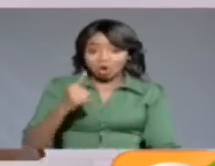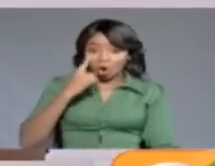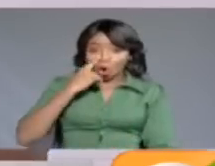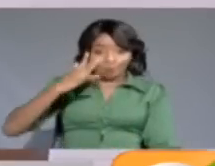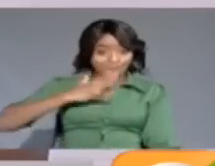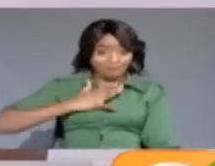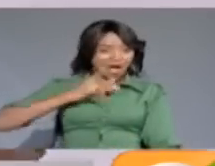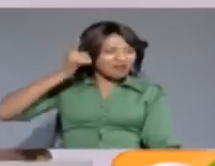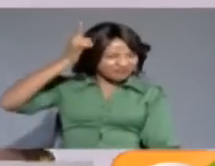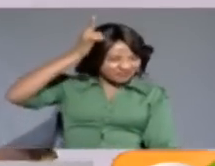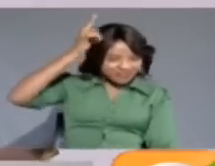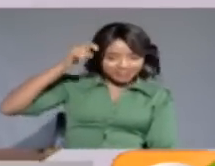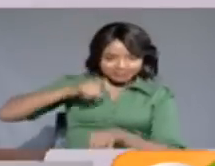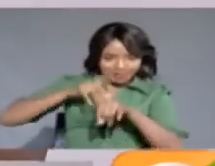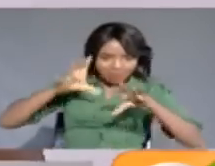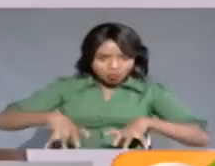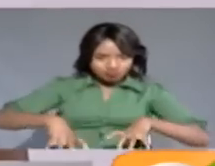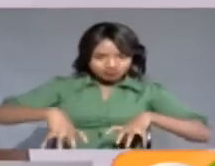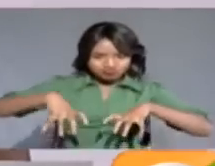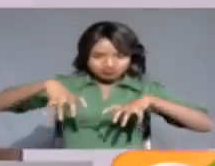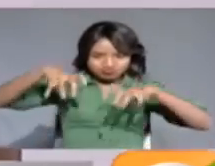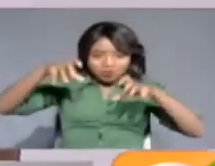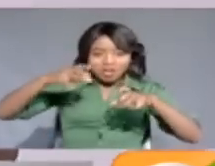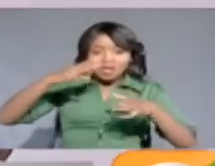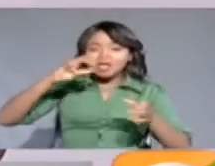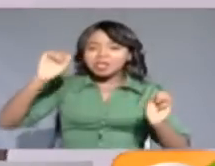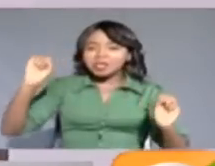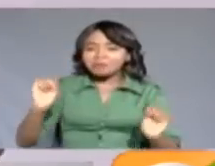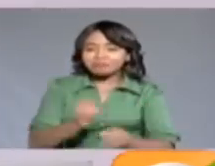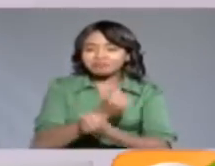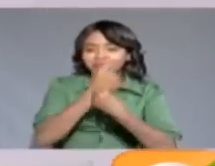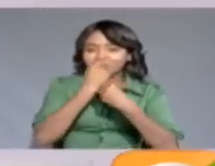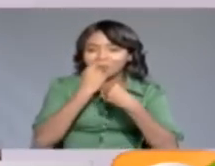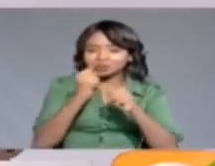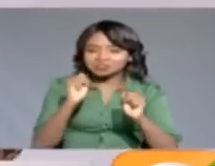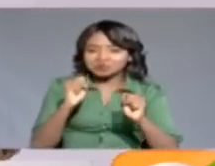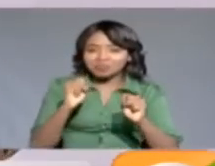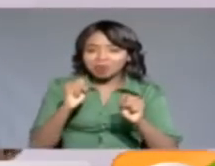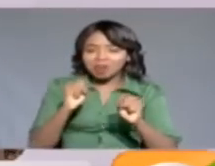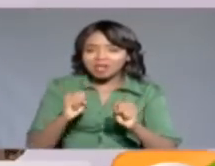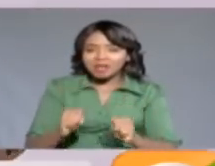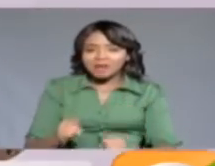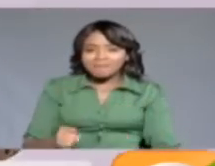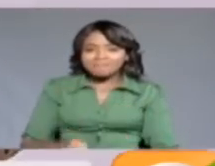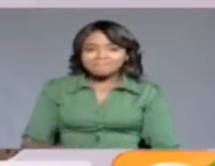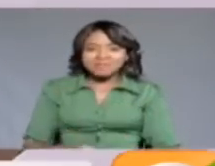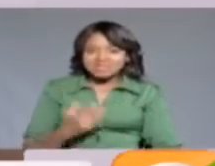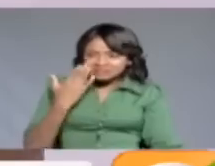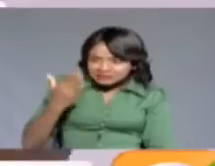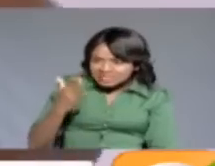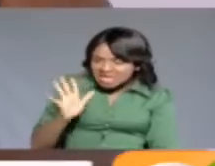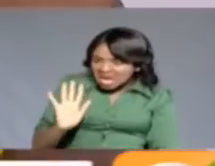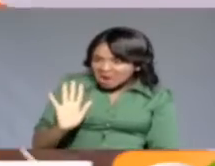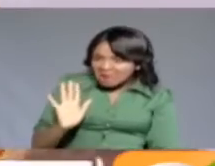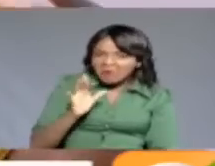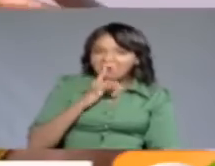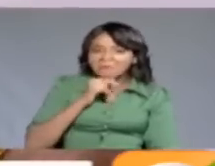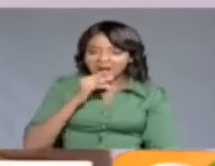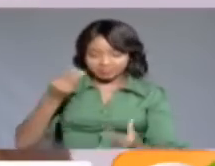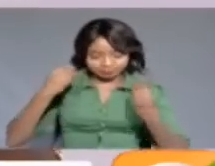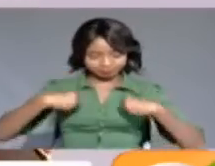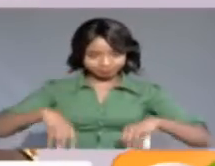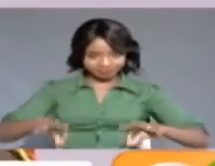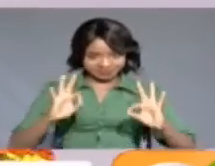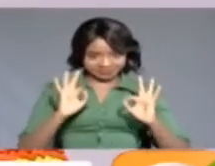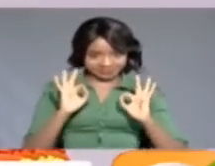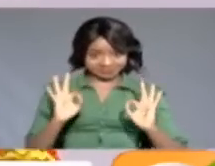mimi na nilivyokuzwa. Sifai kusifu mwanamume kwa muonekano wake. Ushaona? Yaani mwanamume uvae smart.